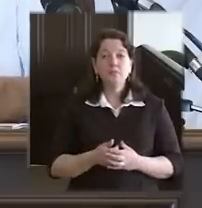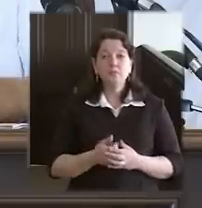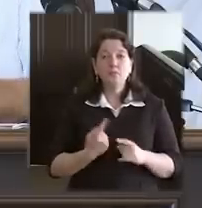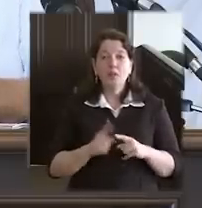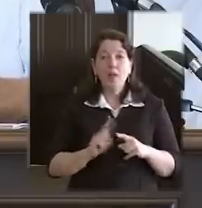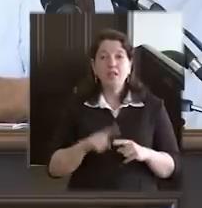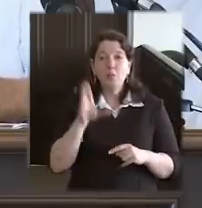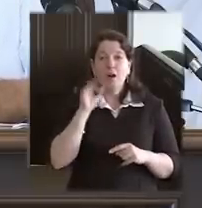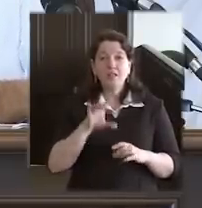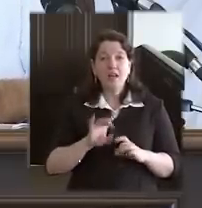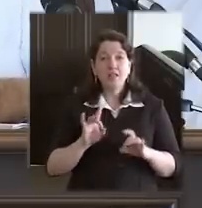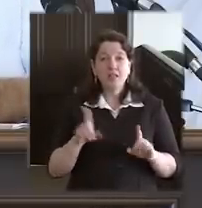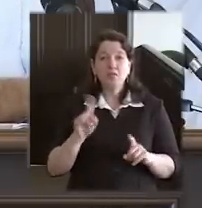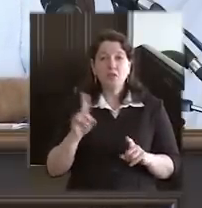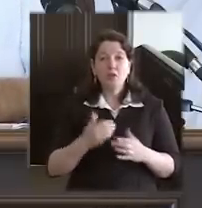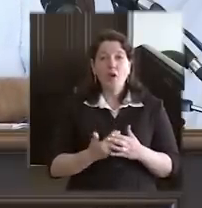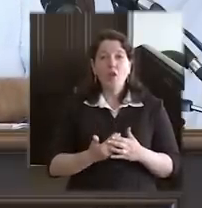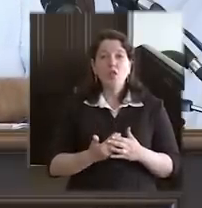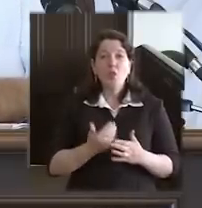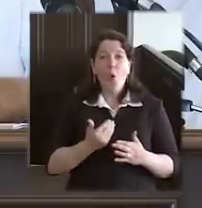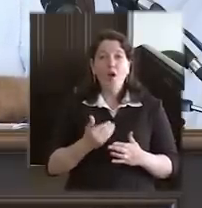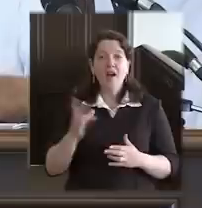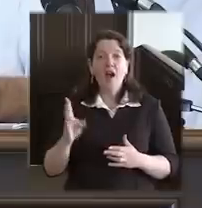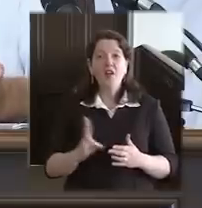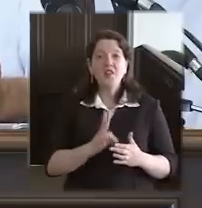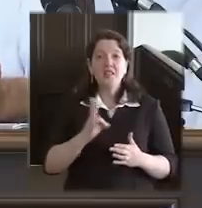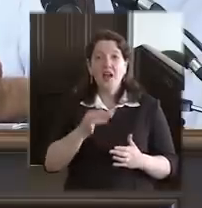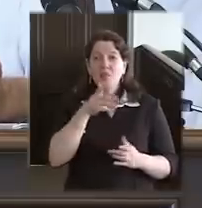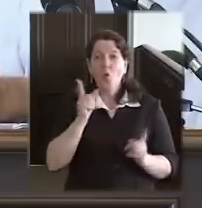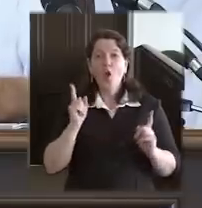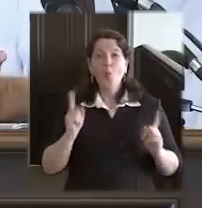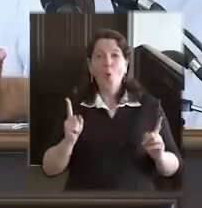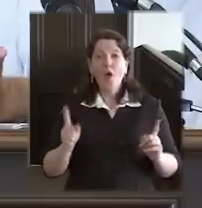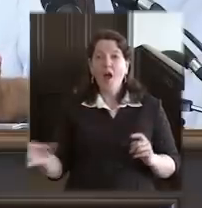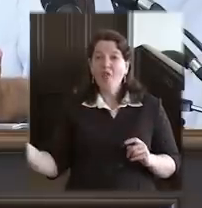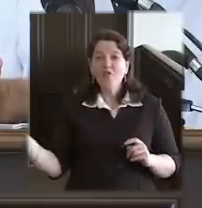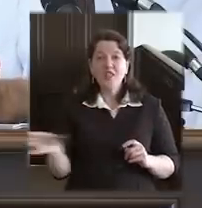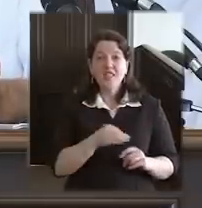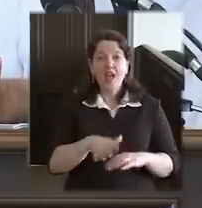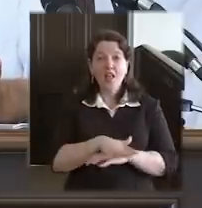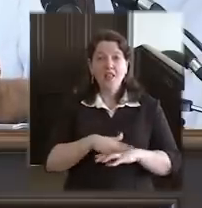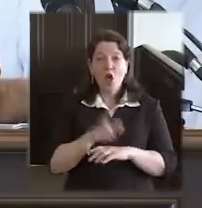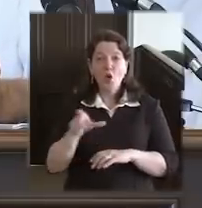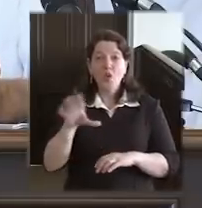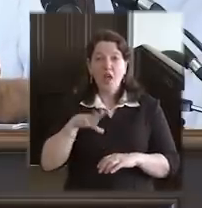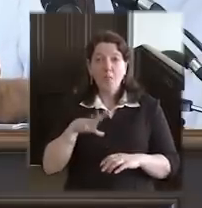что, в дохристианскую эпоху все народы, все были